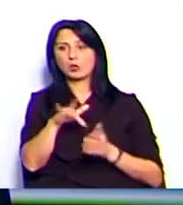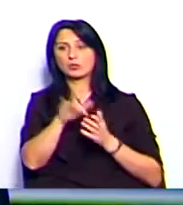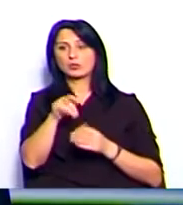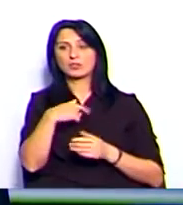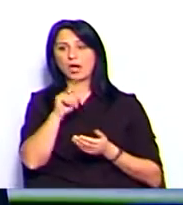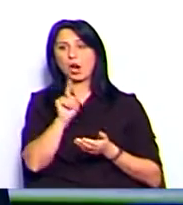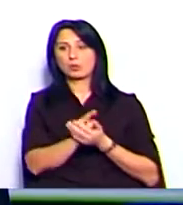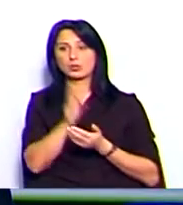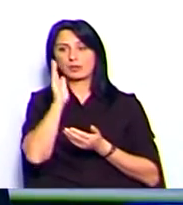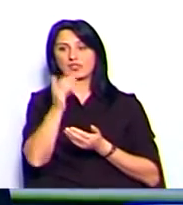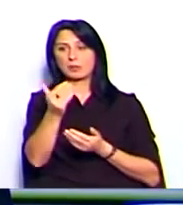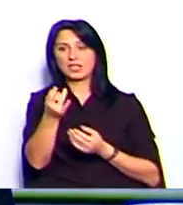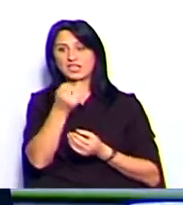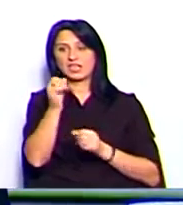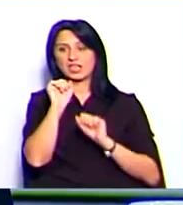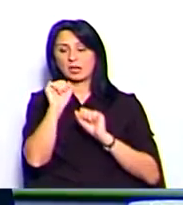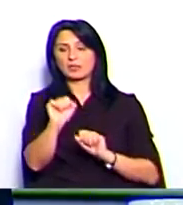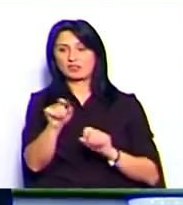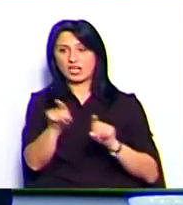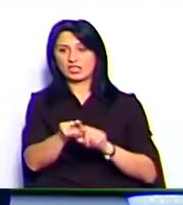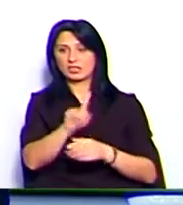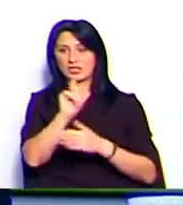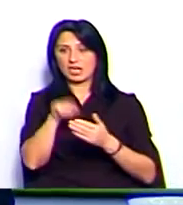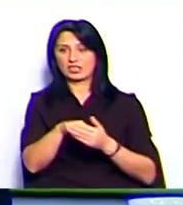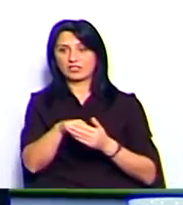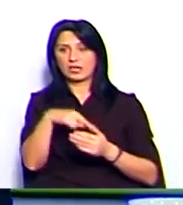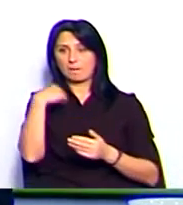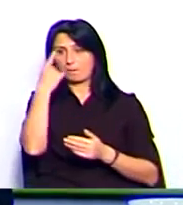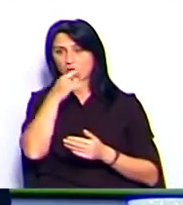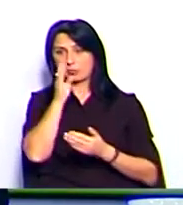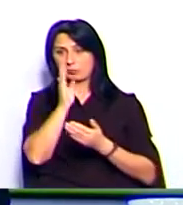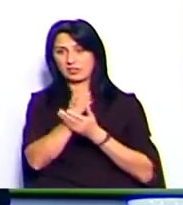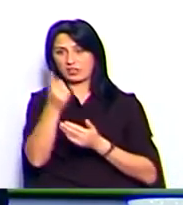რომ მე აუცილებლად ვიქნები მაგათ ინტერესების დამცველი ასეთ საკითხებში მაჟორიტარის პირდაპირ ოლება იყოს აქ